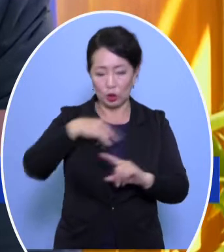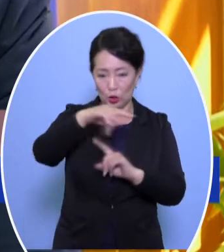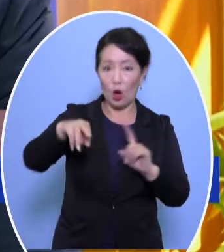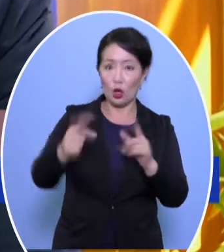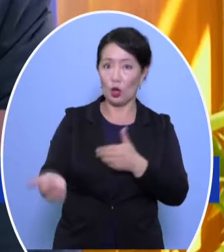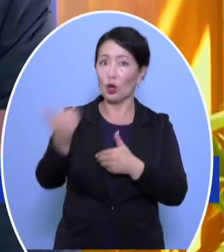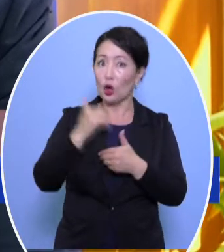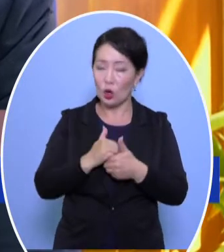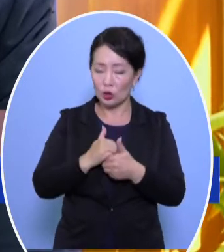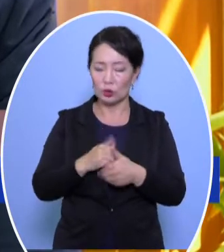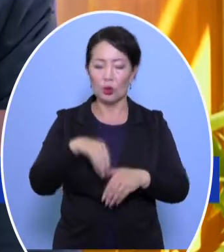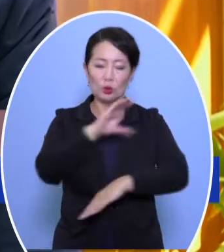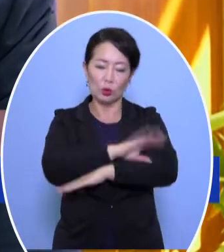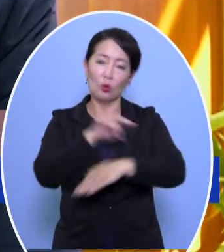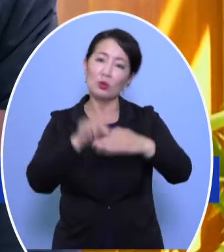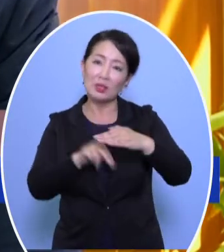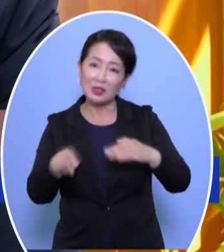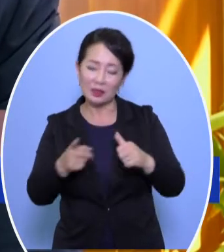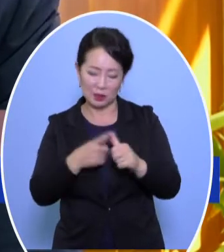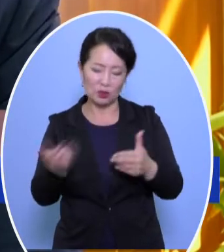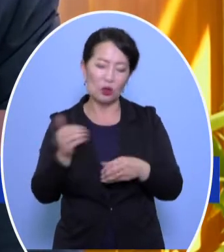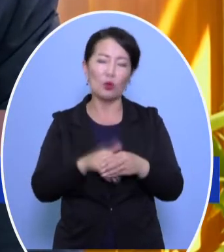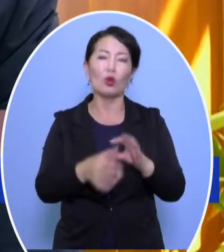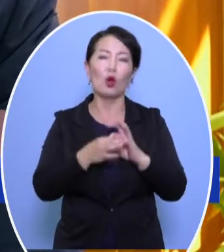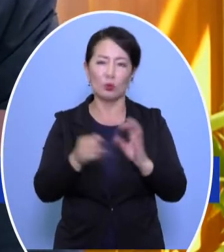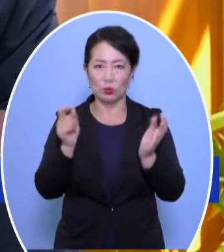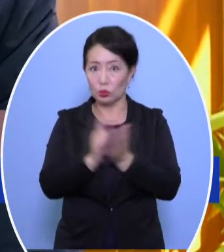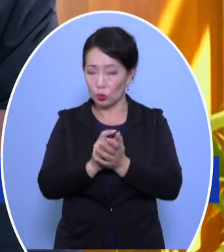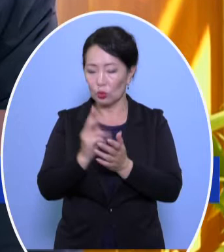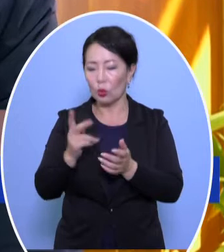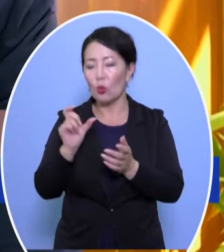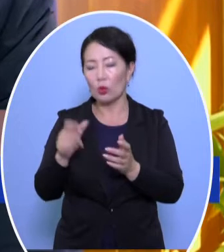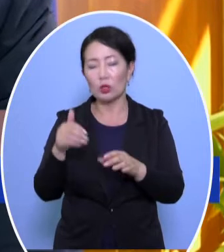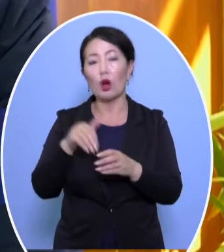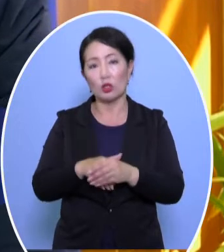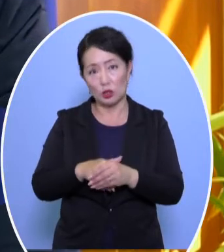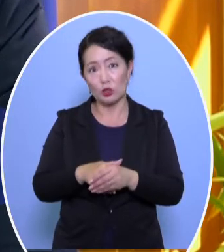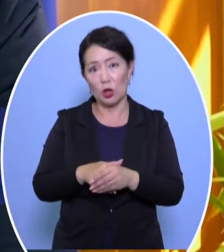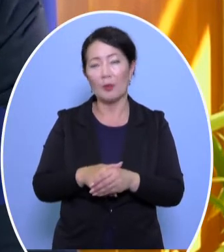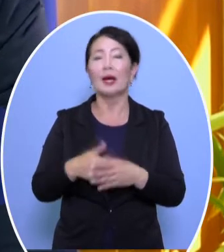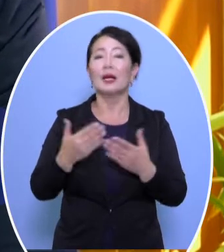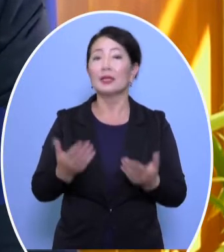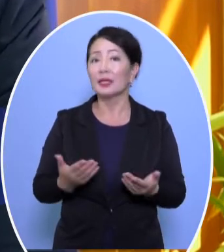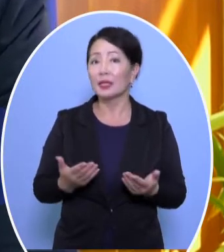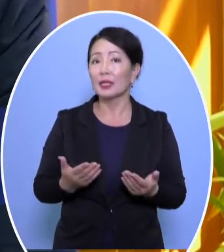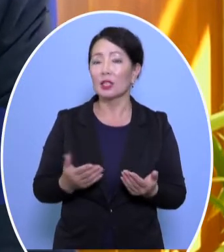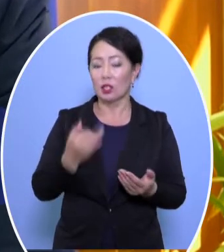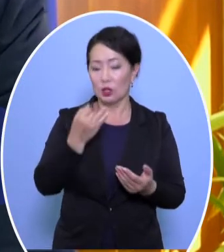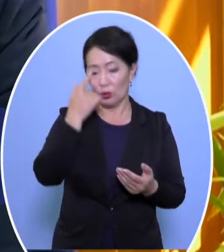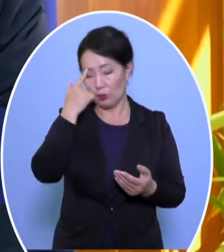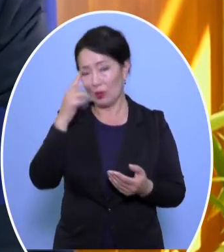сурах тойрны хүүхдүүдийг одоо сургууль цэцэрлэгт бүртгэлд хамруулах тал дээр нэлээд чухал өөрөөрөлтөй оролцож байгаа. За